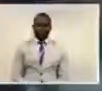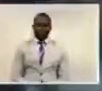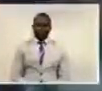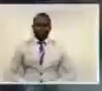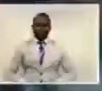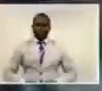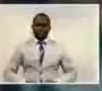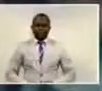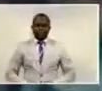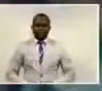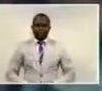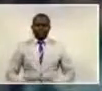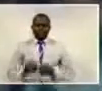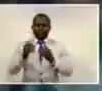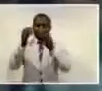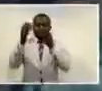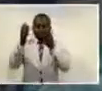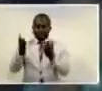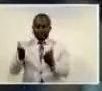Baturage